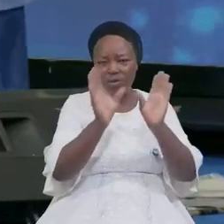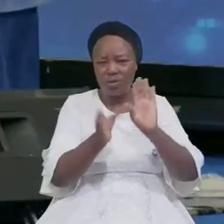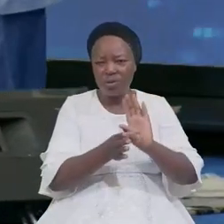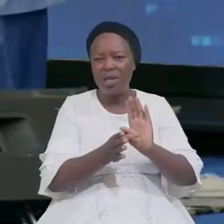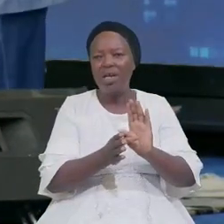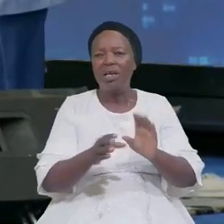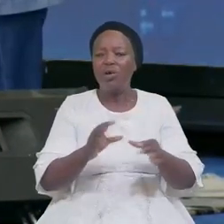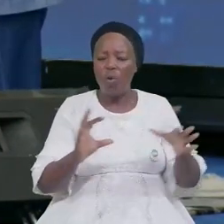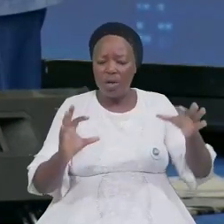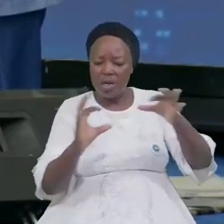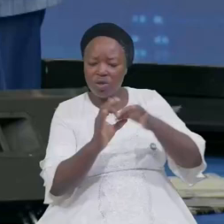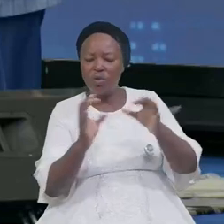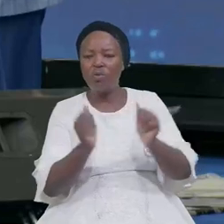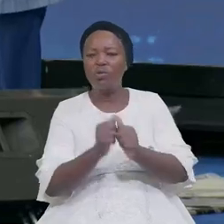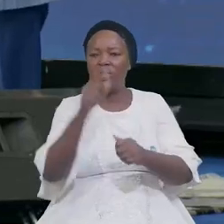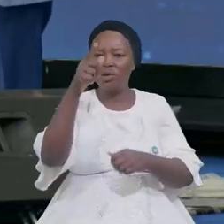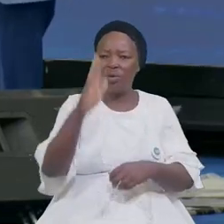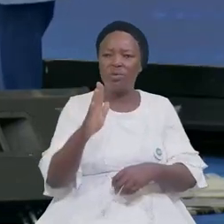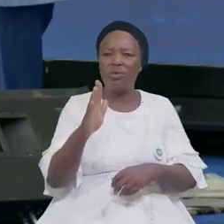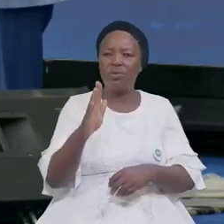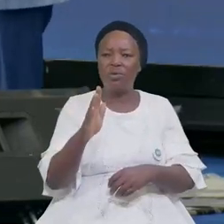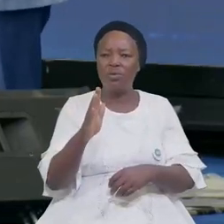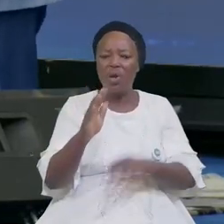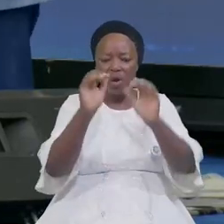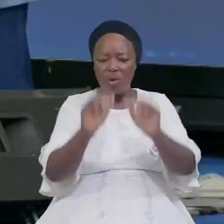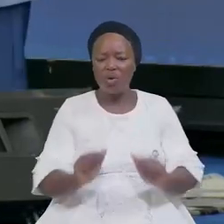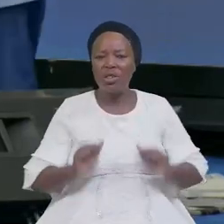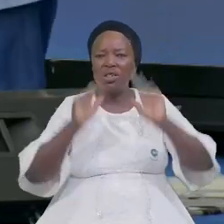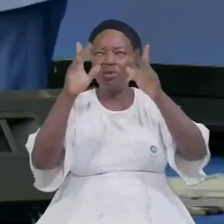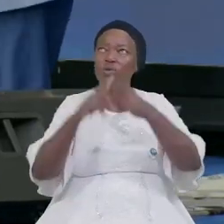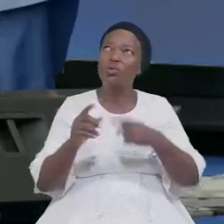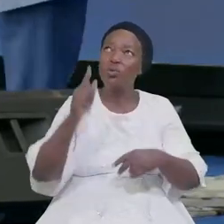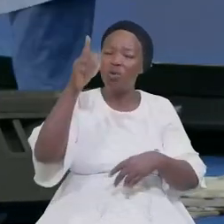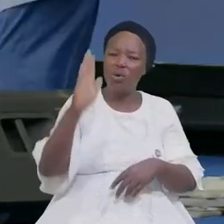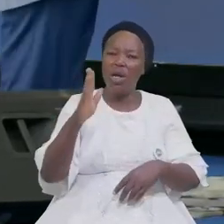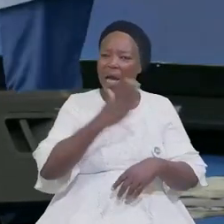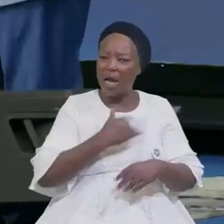la connexion avec Dieu, la consécration à Dieu. Et puis,